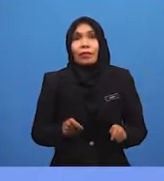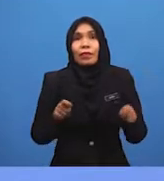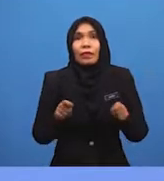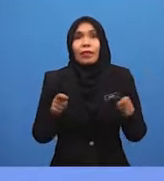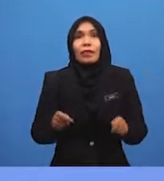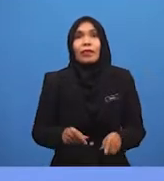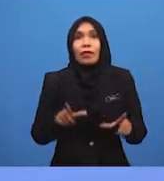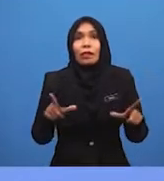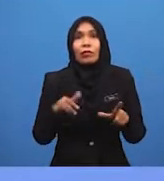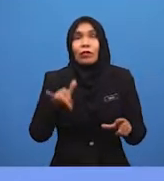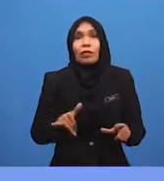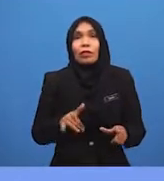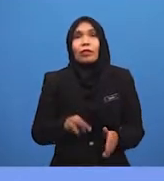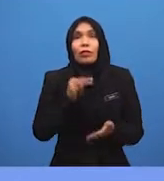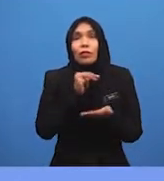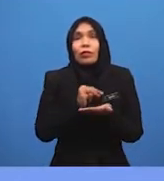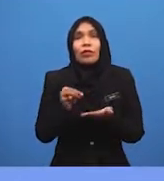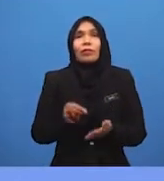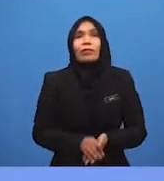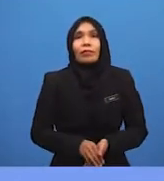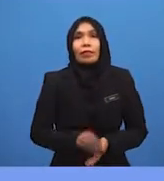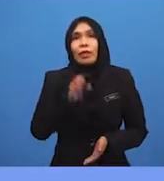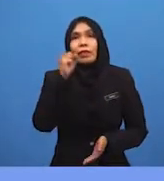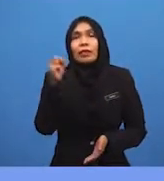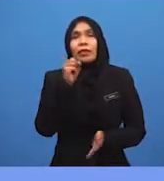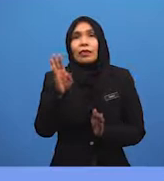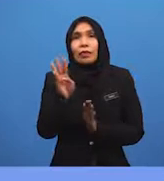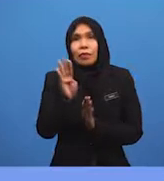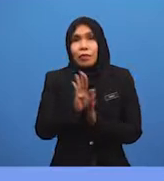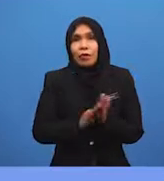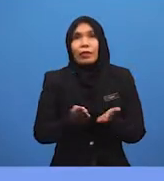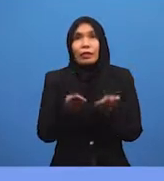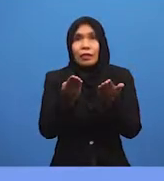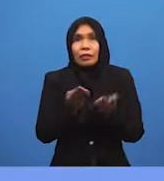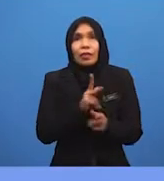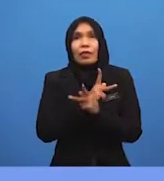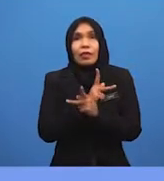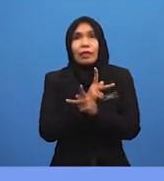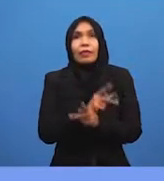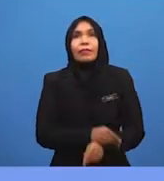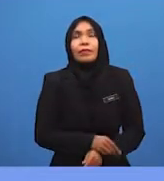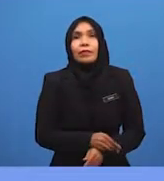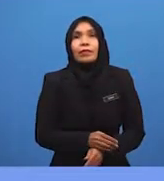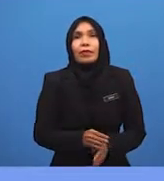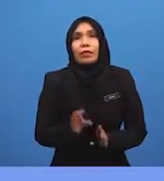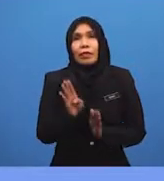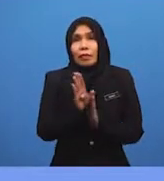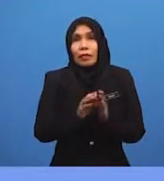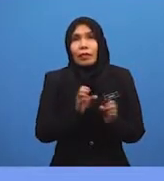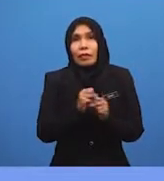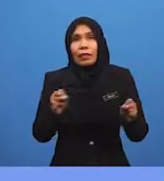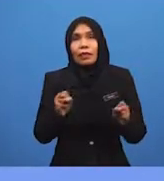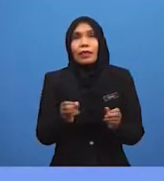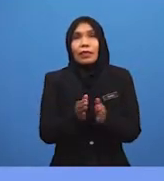seharian. Sentiasa berterima kasih dengan warga sekolah. Bersedia meminta maaf apabila